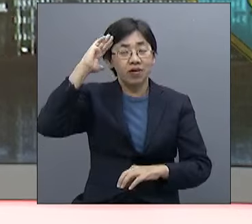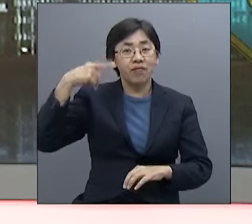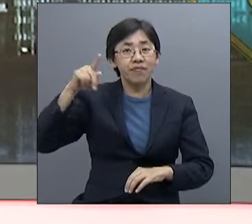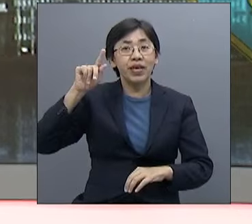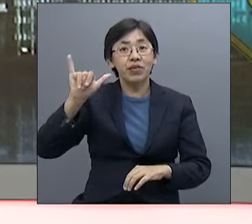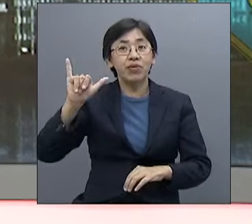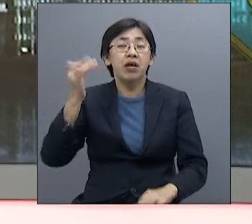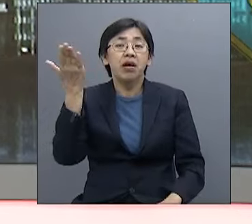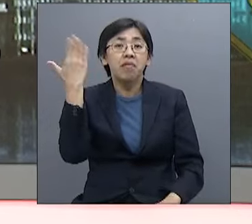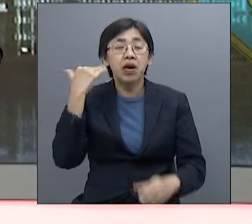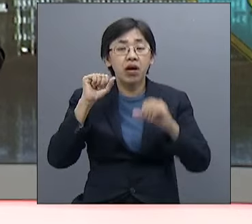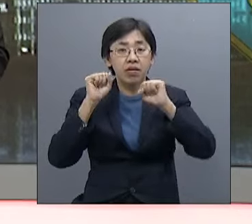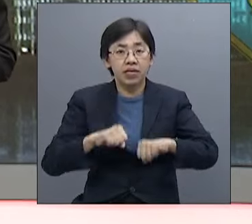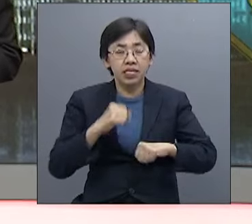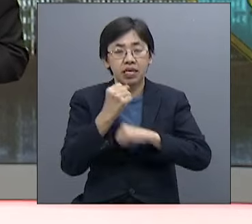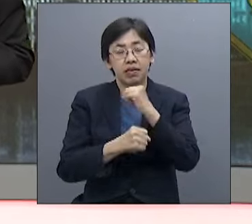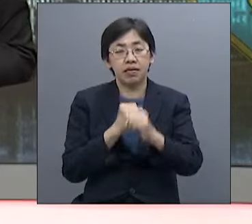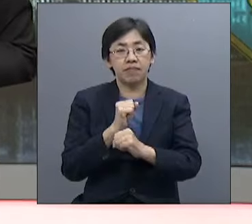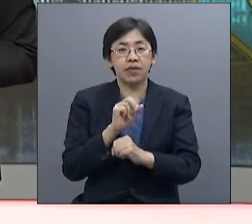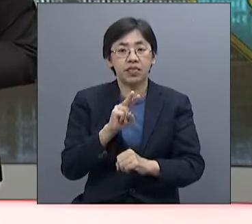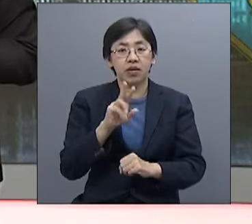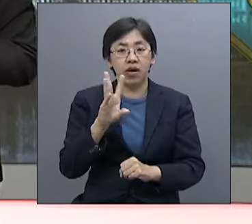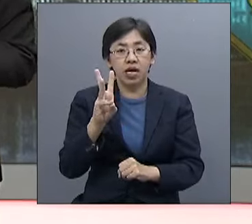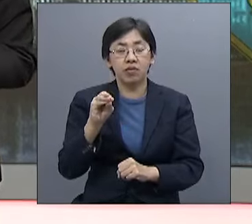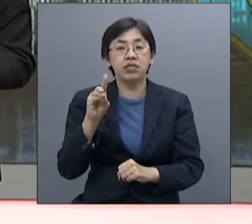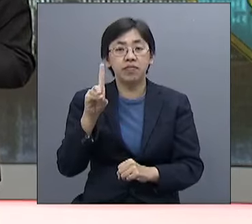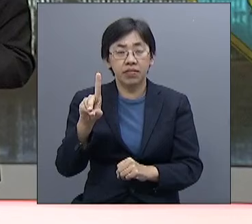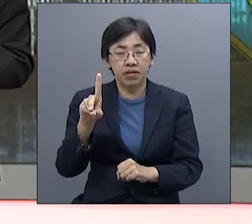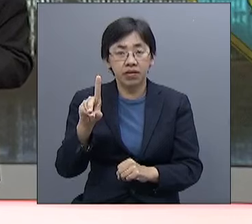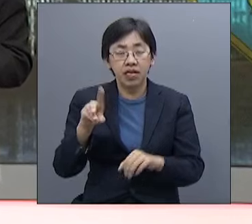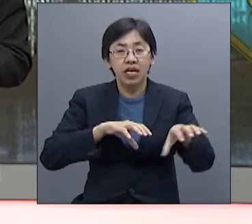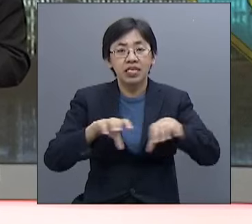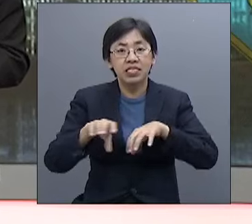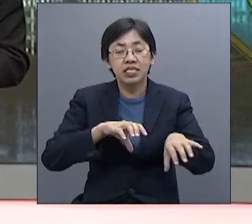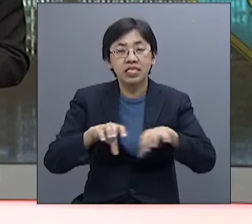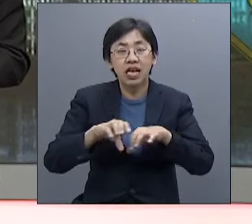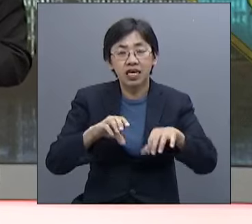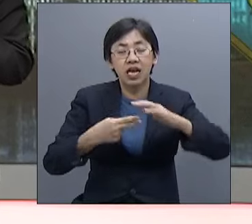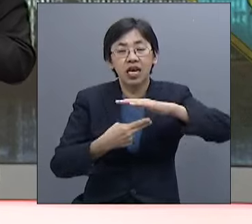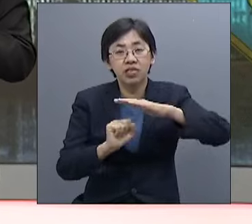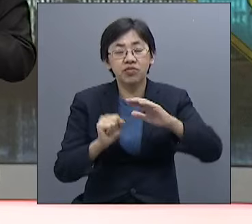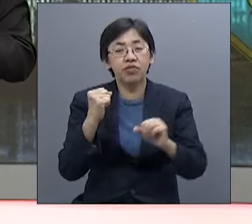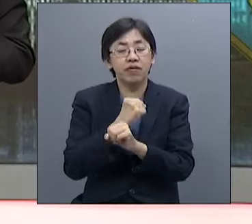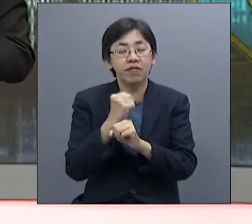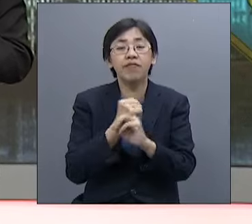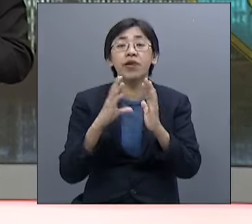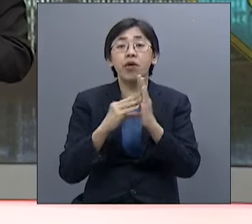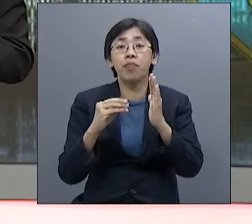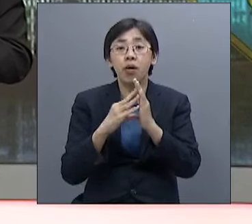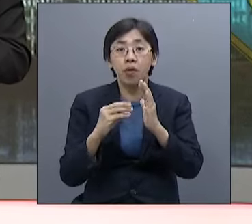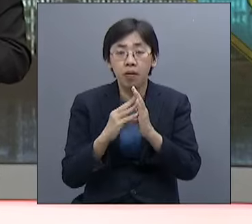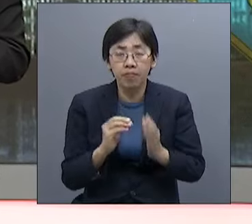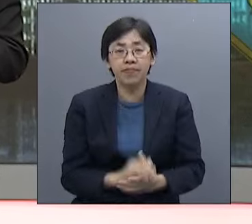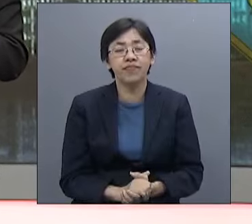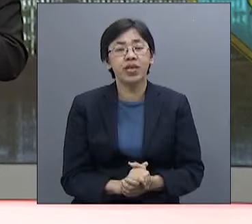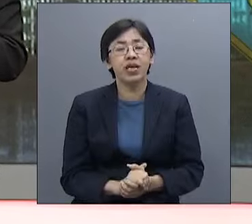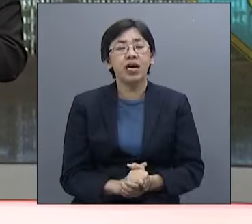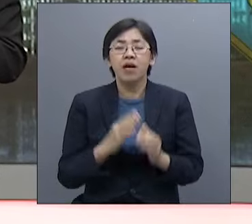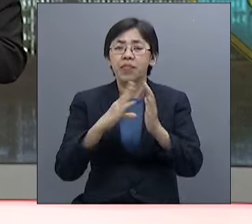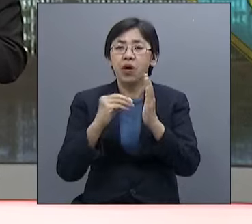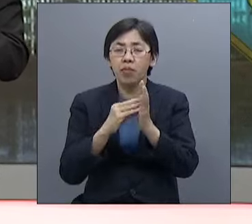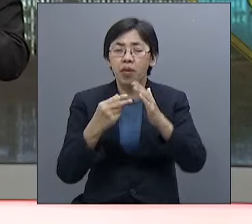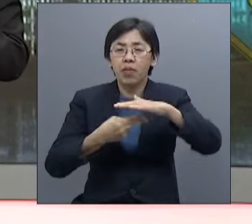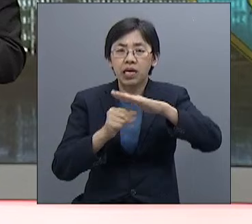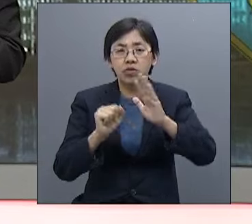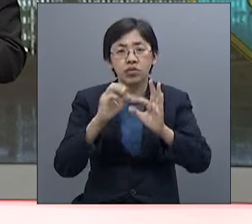เคยมีมติในปี2561นะคะเรื่องจัดระเบียบหลักสูตรฝึกอบรมยังคงมีหลักสูตรสำคัญเอา